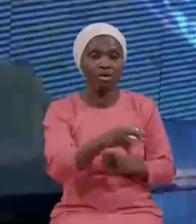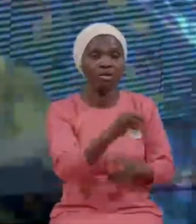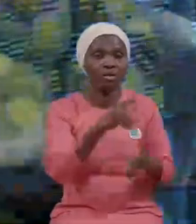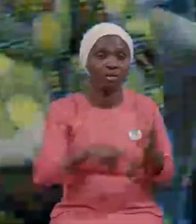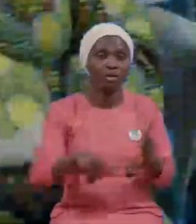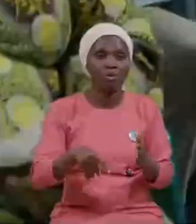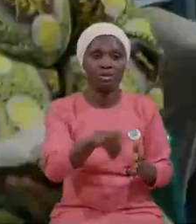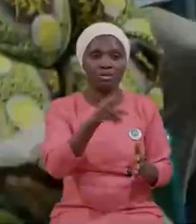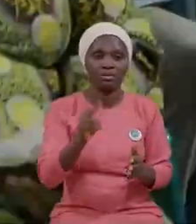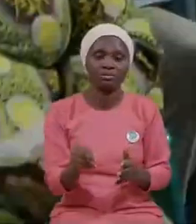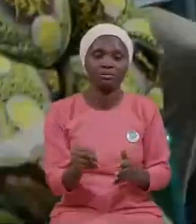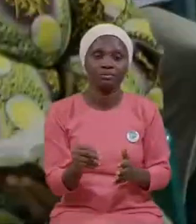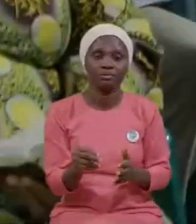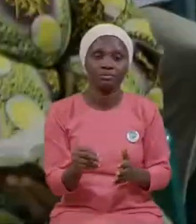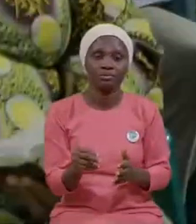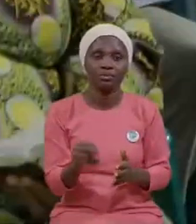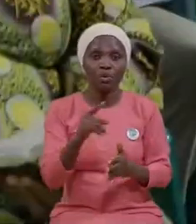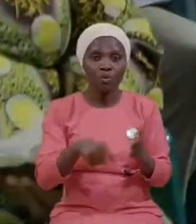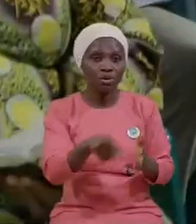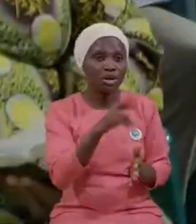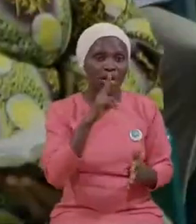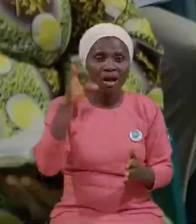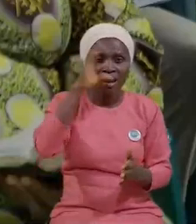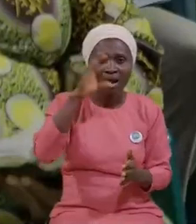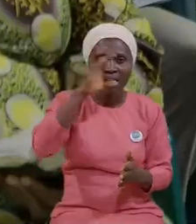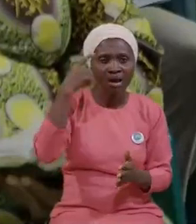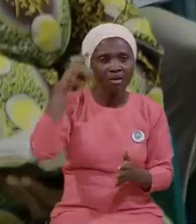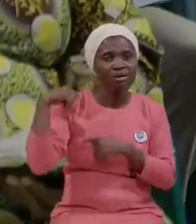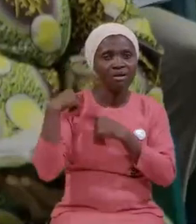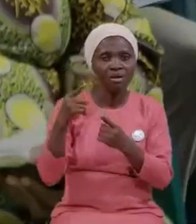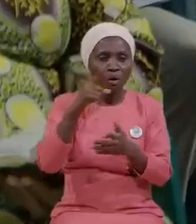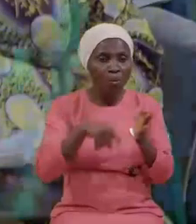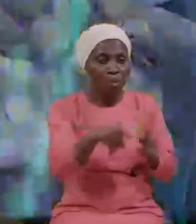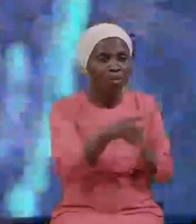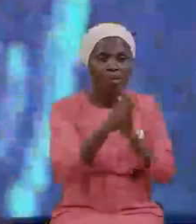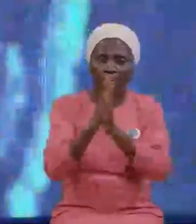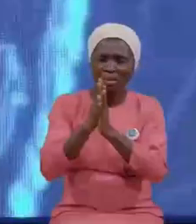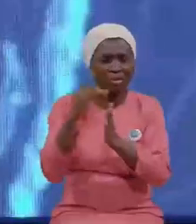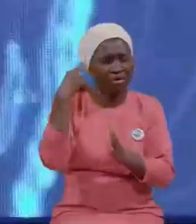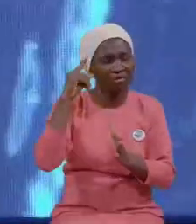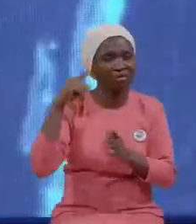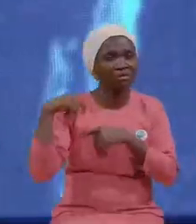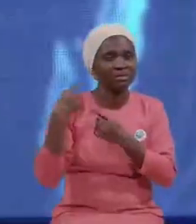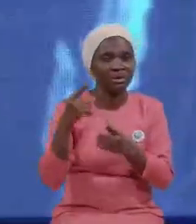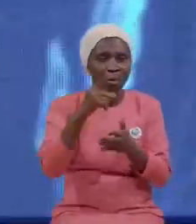Ce qu'ils cherchaient. Ce pourquoi ils priaient. Ce pourquoi ils rêvaient.